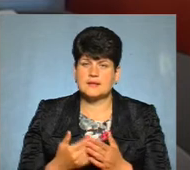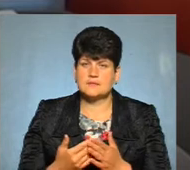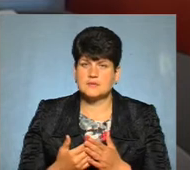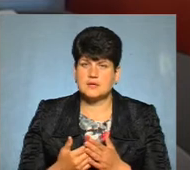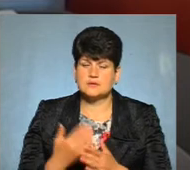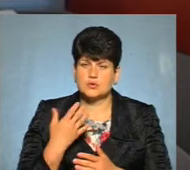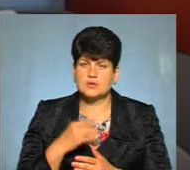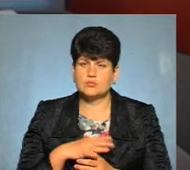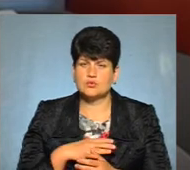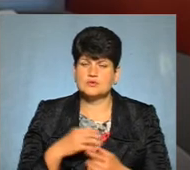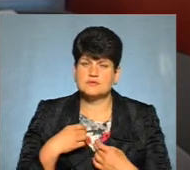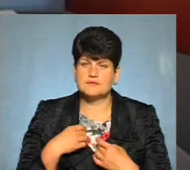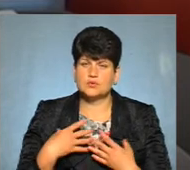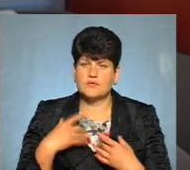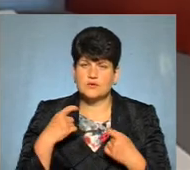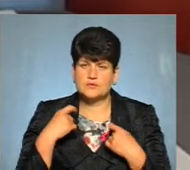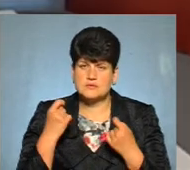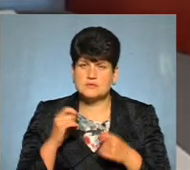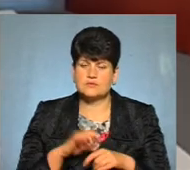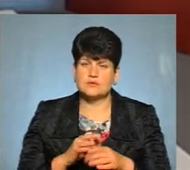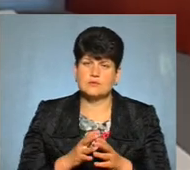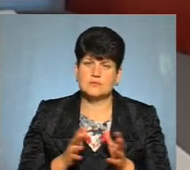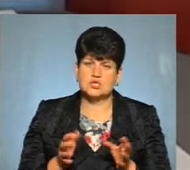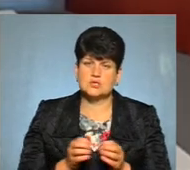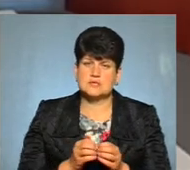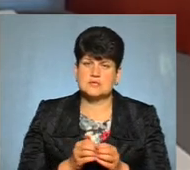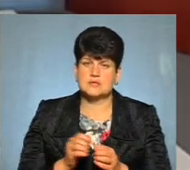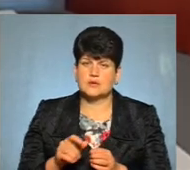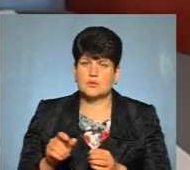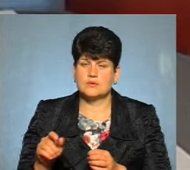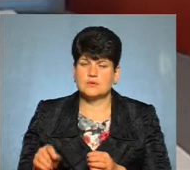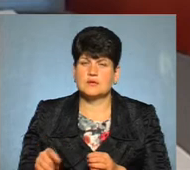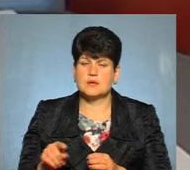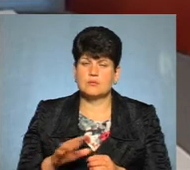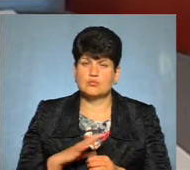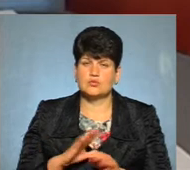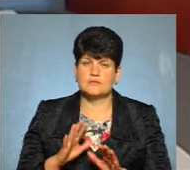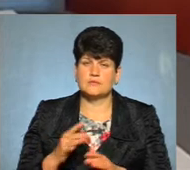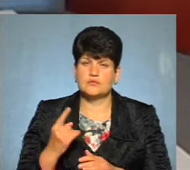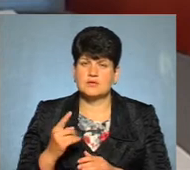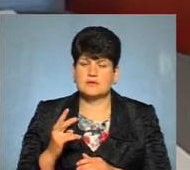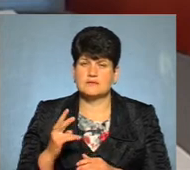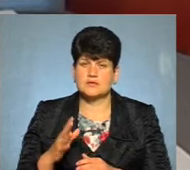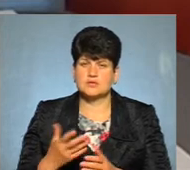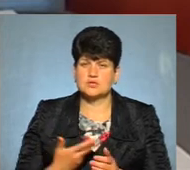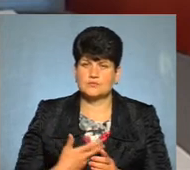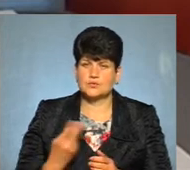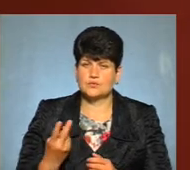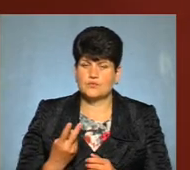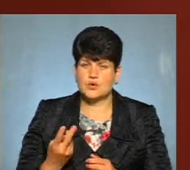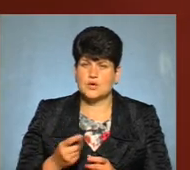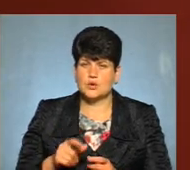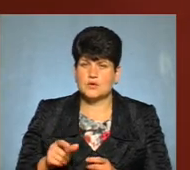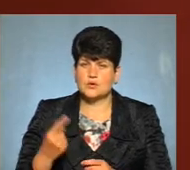святкування ювілею, захворіло більше десятка людей. Водночас були випадки, коли в одній квартирі живуть двоє людей, одна людина